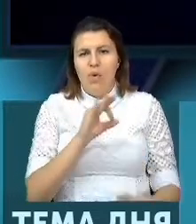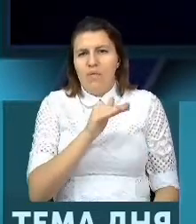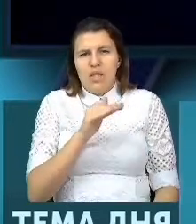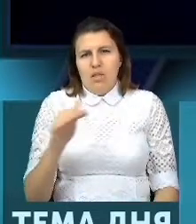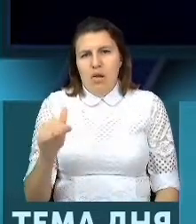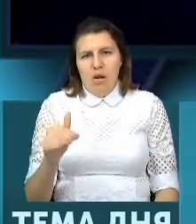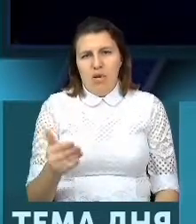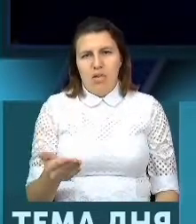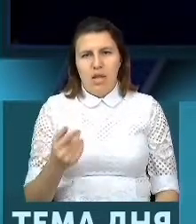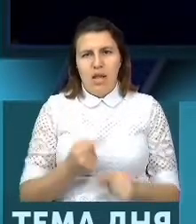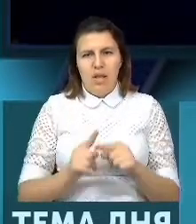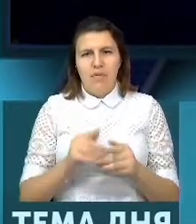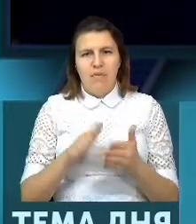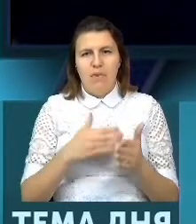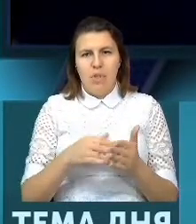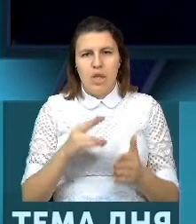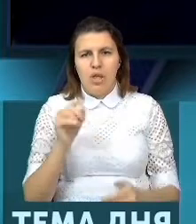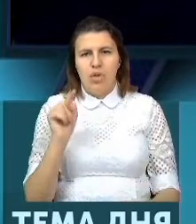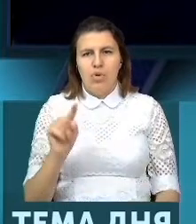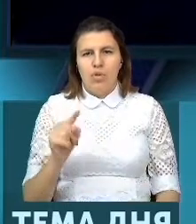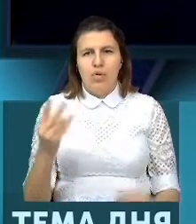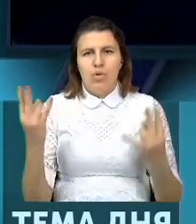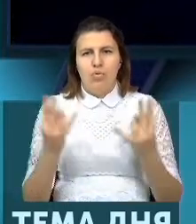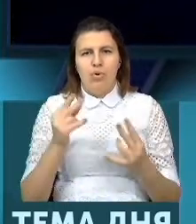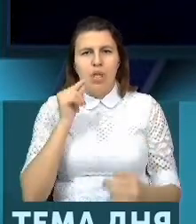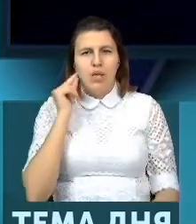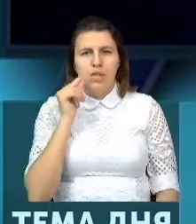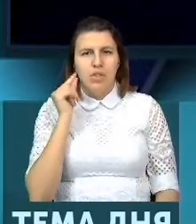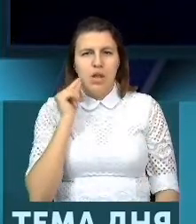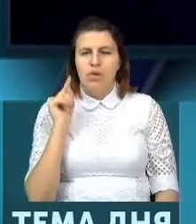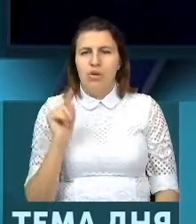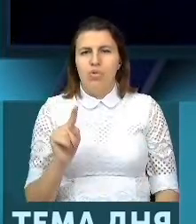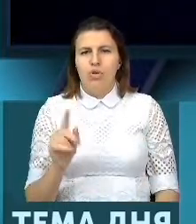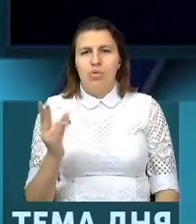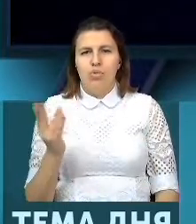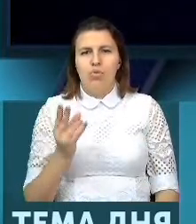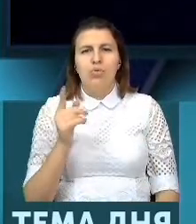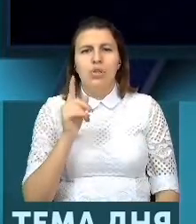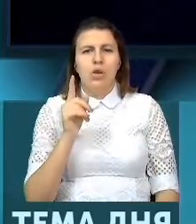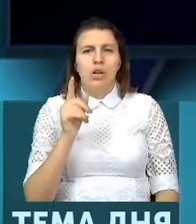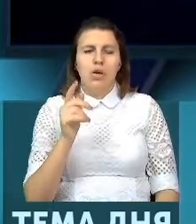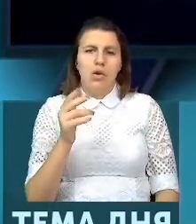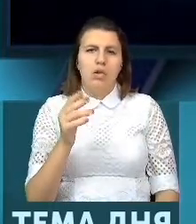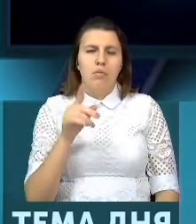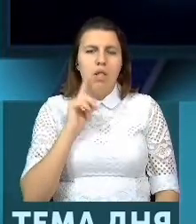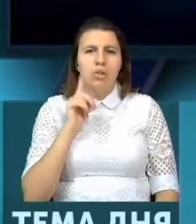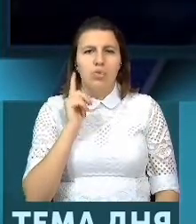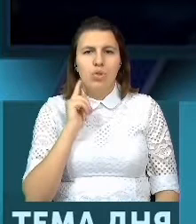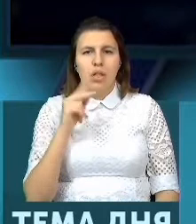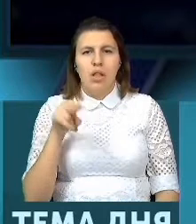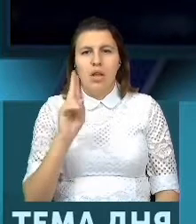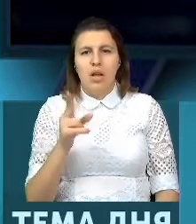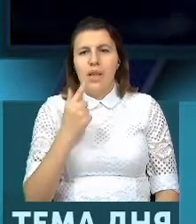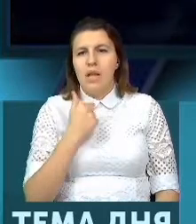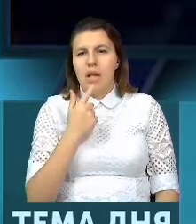вообще не то, что нам нужно, мне кажется. Вообще не то, что нужно Лисичанску. Не все ДК у нас плохие. Допустим, тот же самый ДК на Красной, он пытается